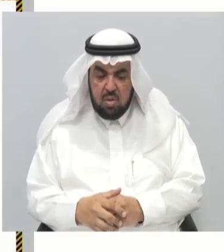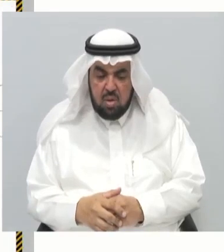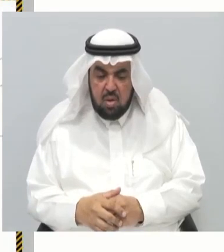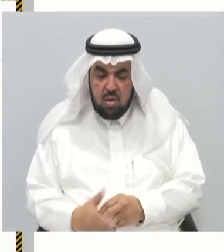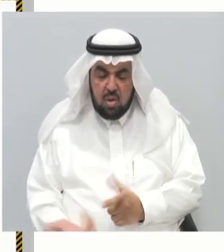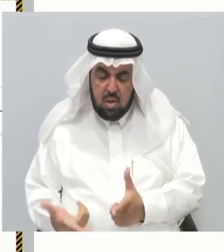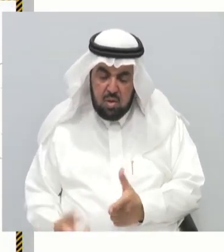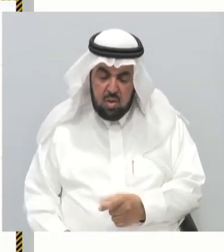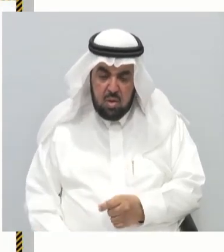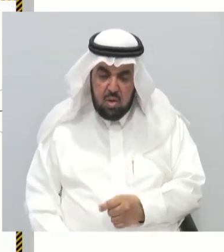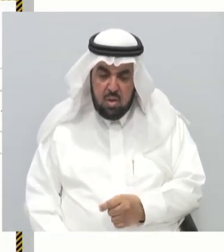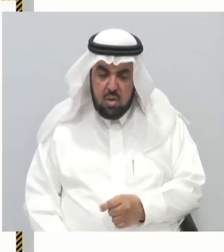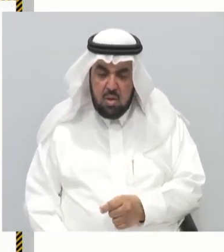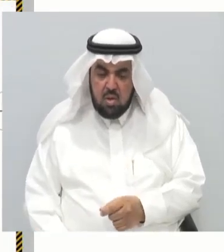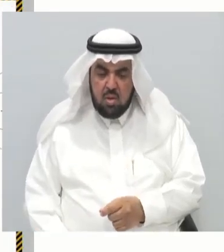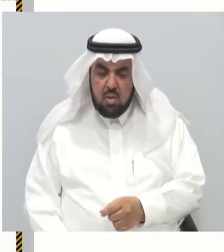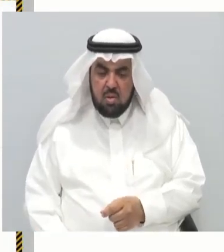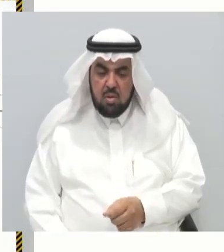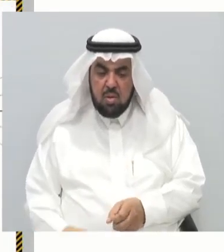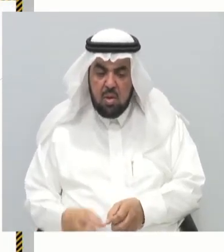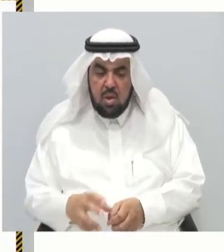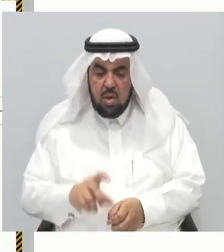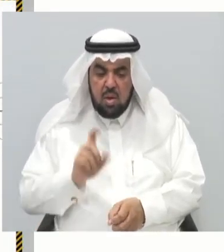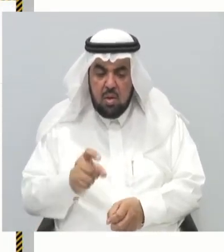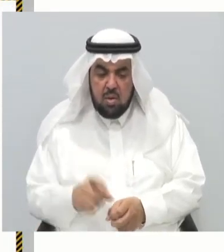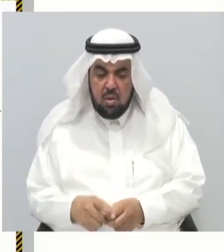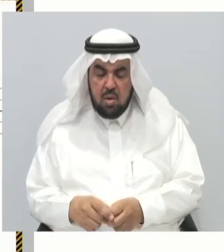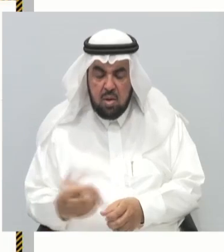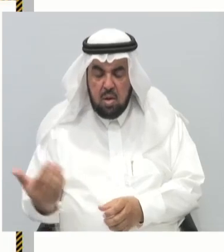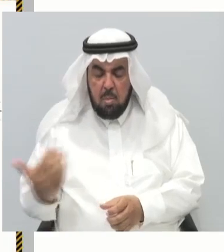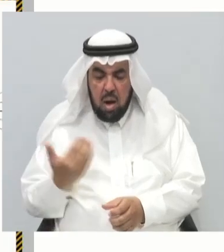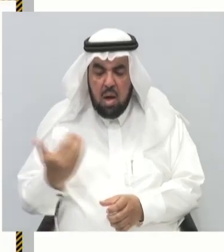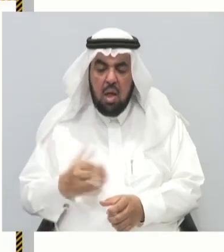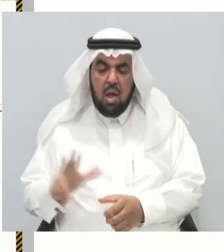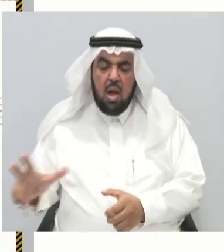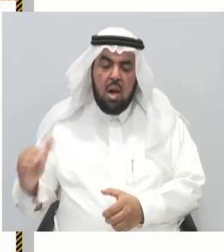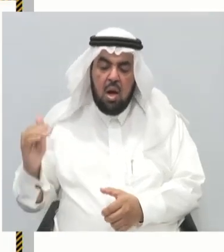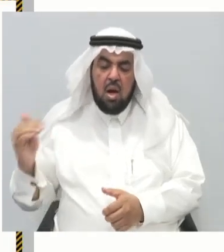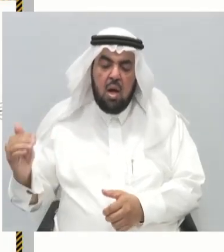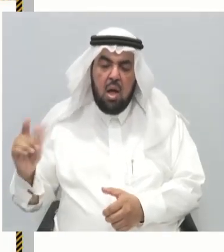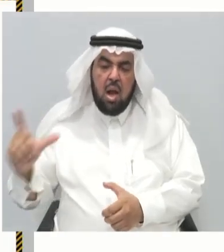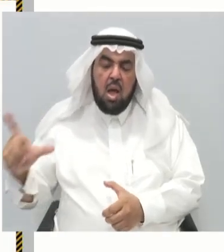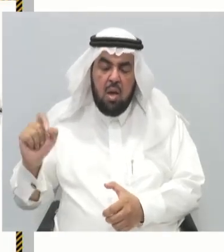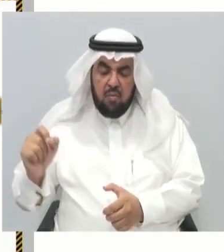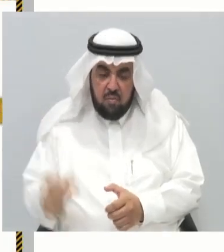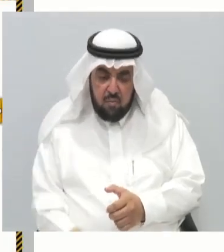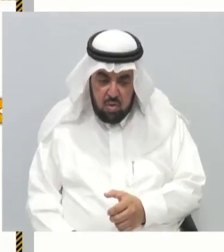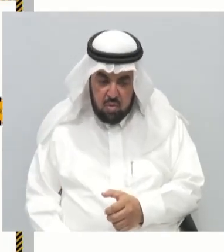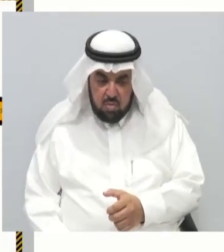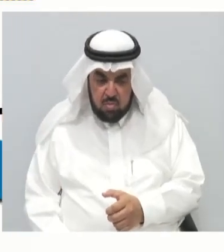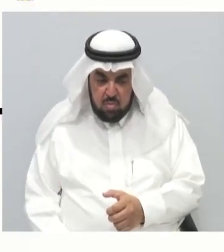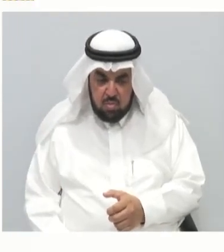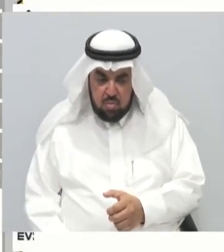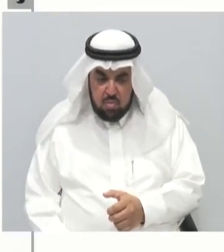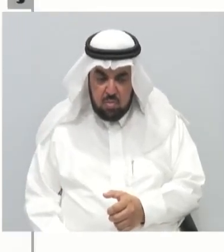فالمسافه والسرعه صحيحه مجرد لدي هنا تغيير الباك وورد تغيير اتجاه الريبوت